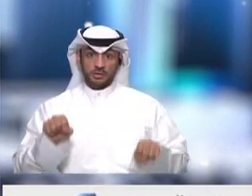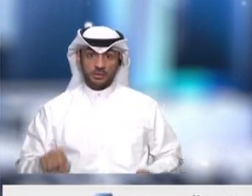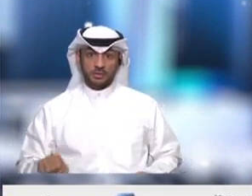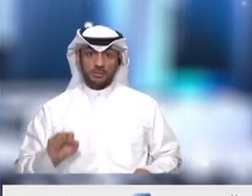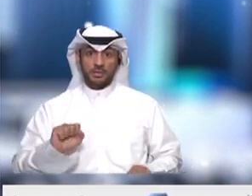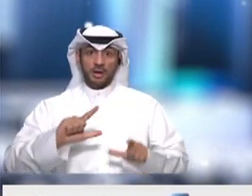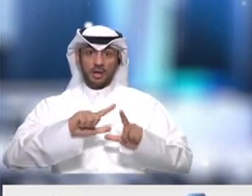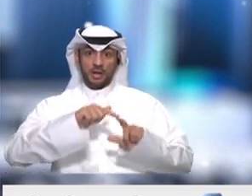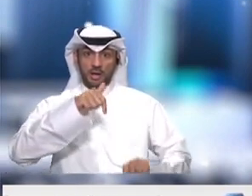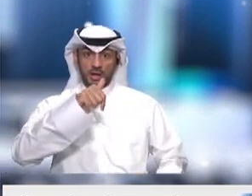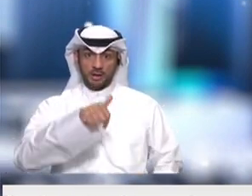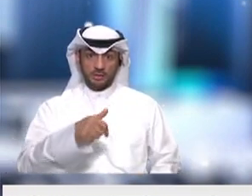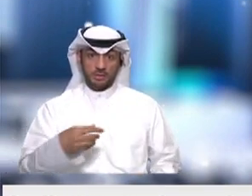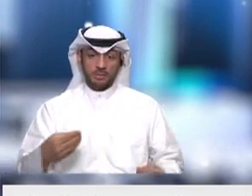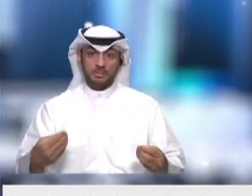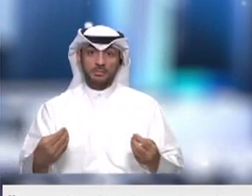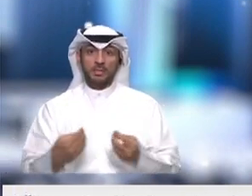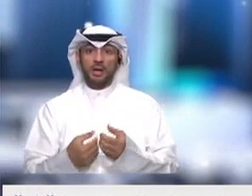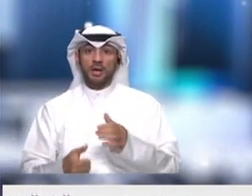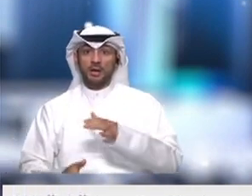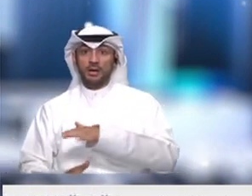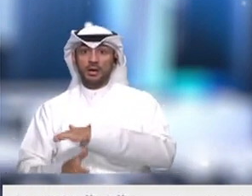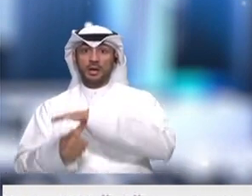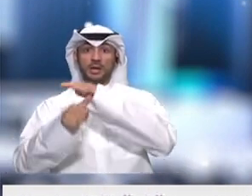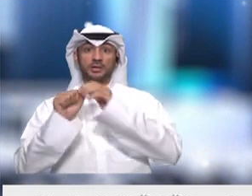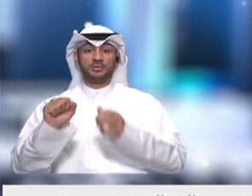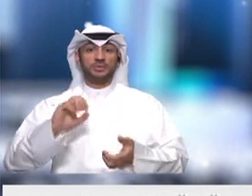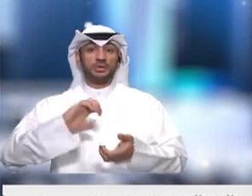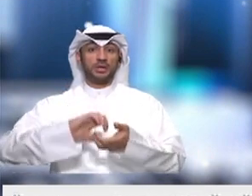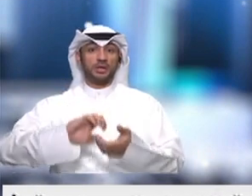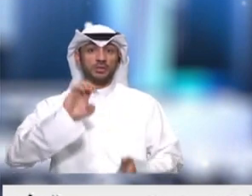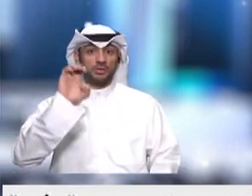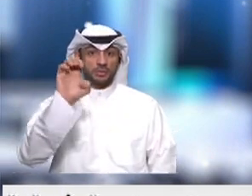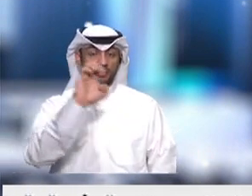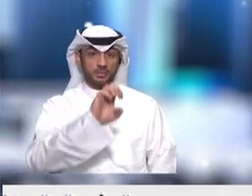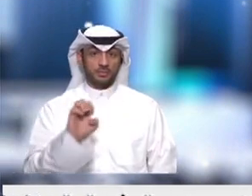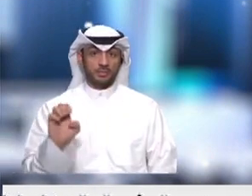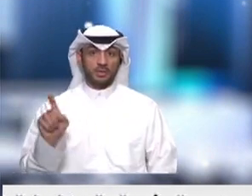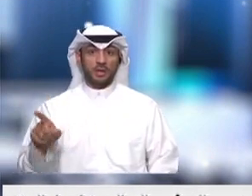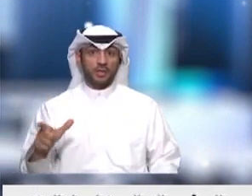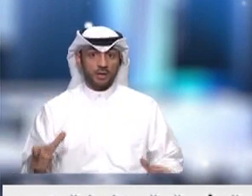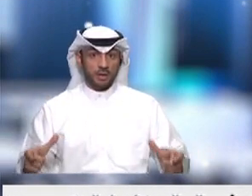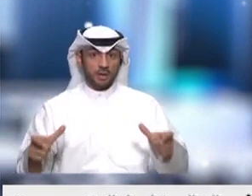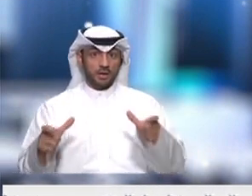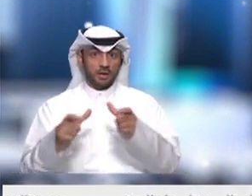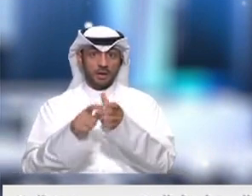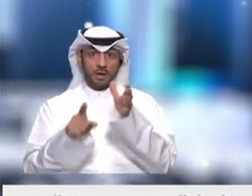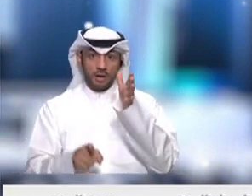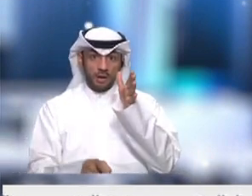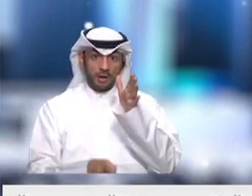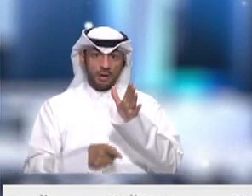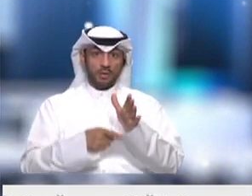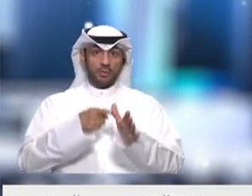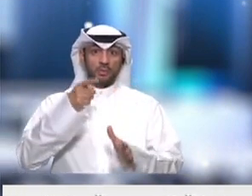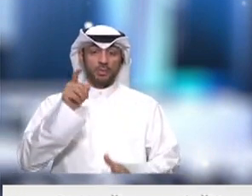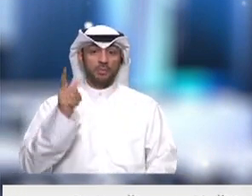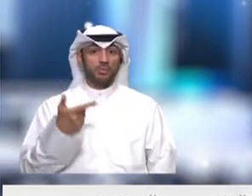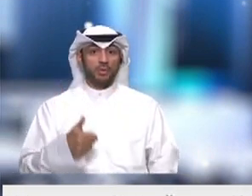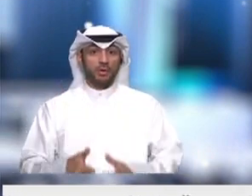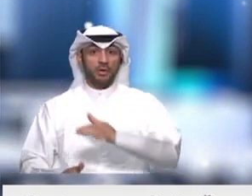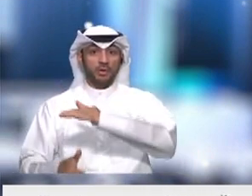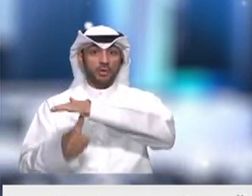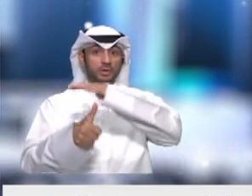التعاون ورئيس المجلس الأوروبي. وتعتبر هذه القمة هي أول قمة تعقد على مستوى رؤساء